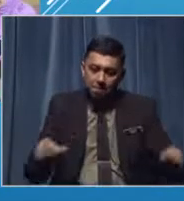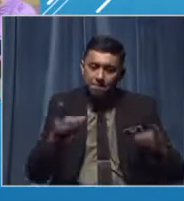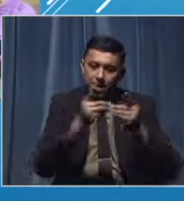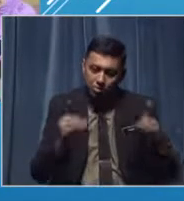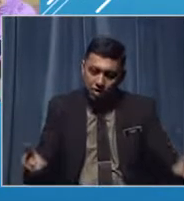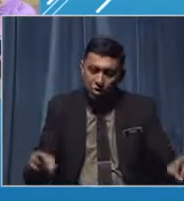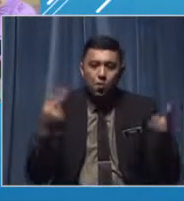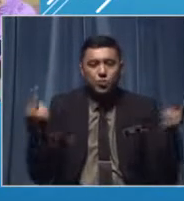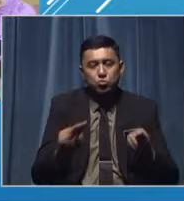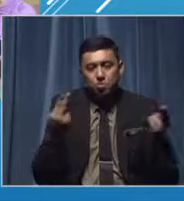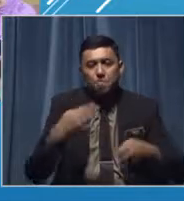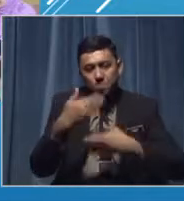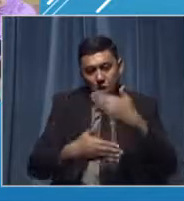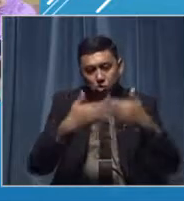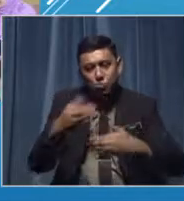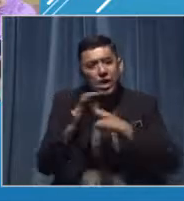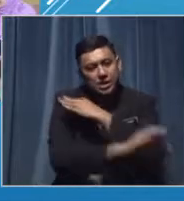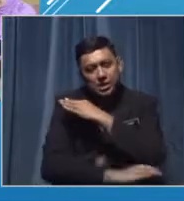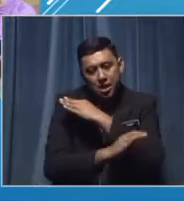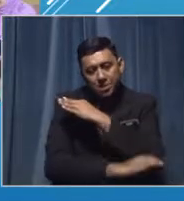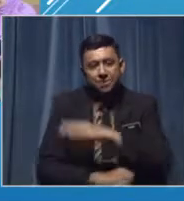untuk memajukan negara.